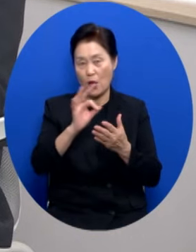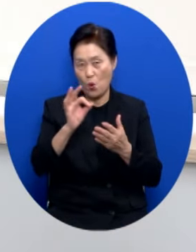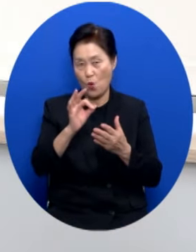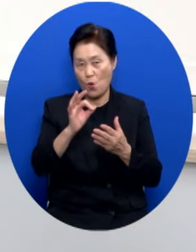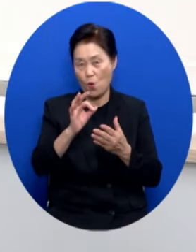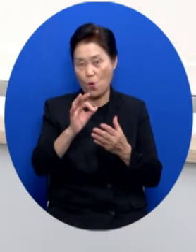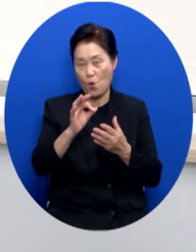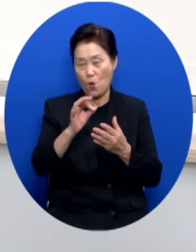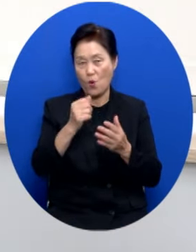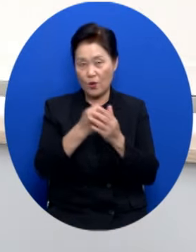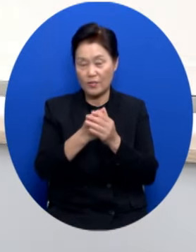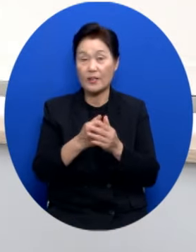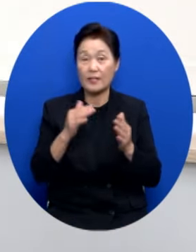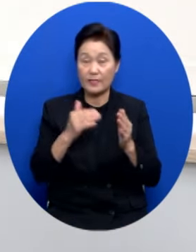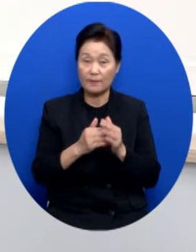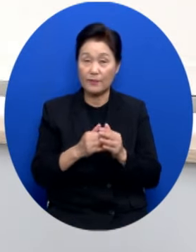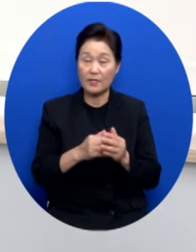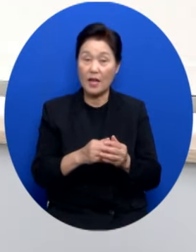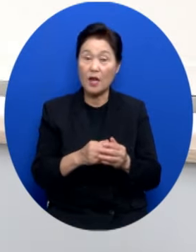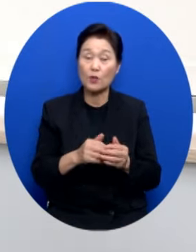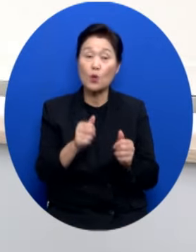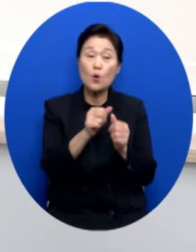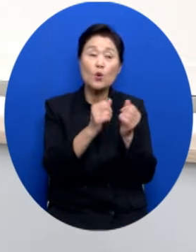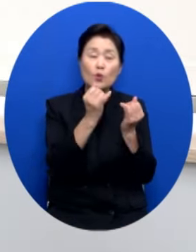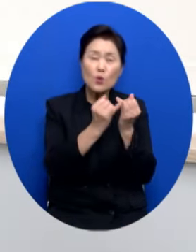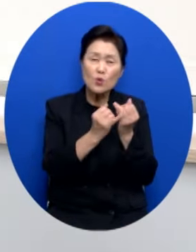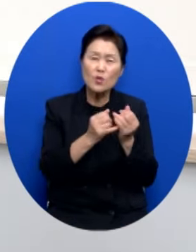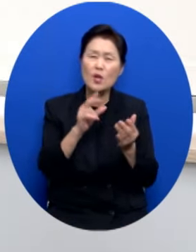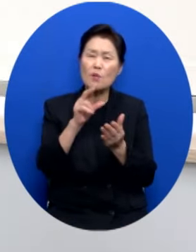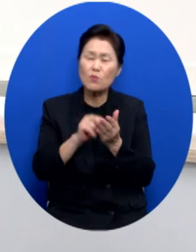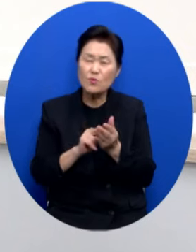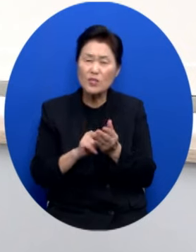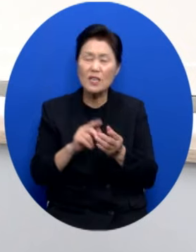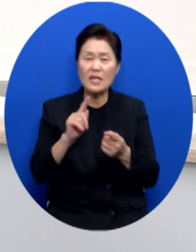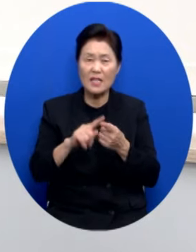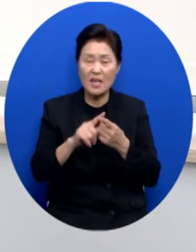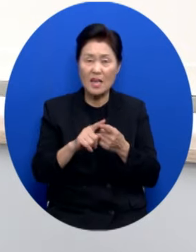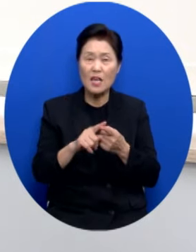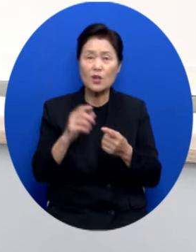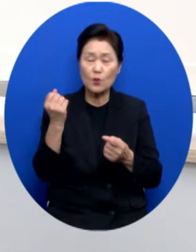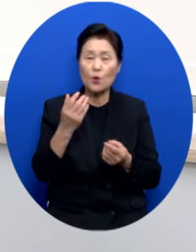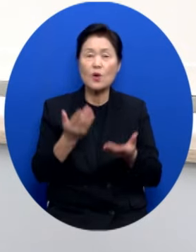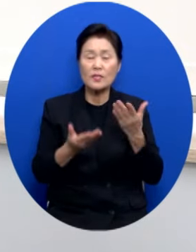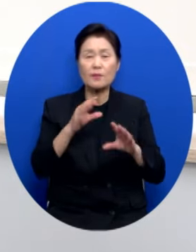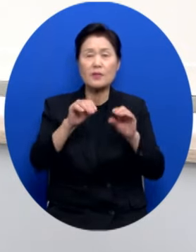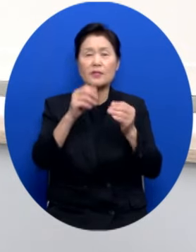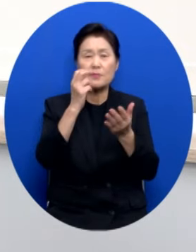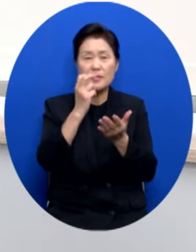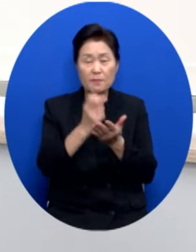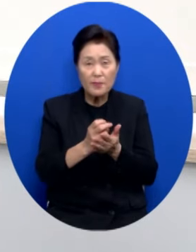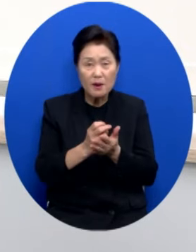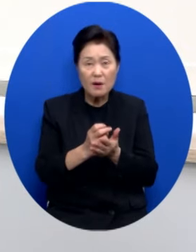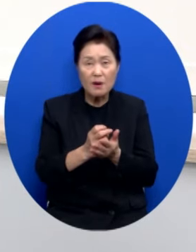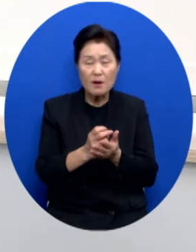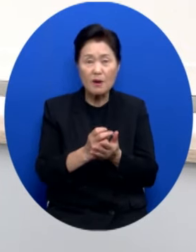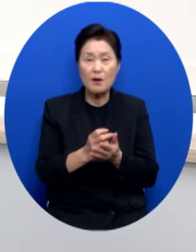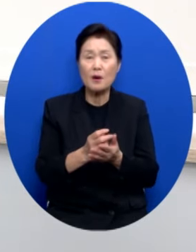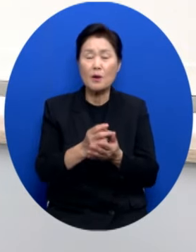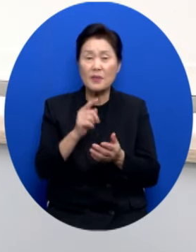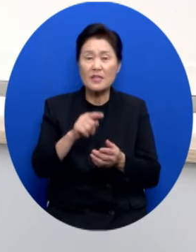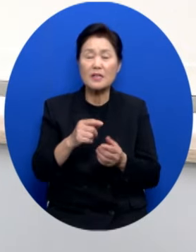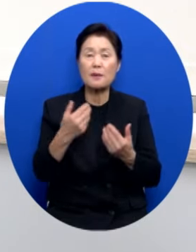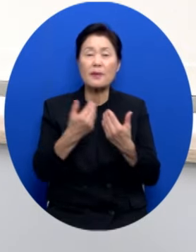만들어냈습니다. 동성애 대책과 관련해서도 열심히 있게 동성애 또 차별금지법 반대운동을 참여하고